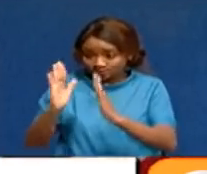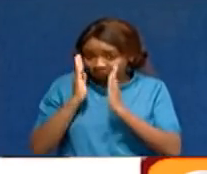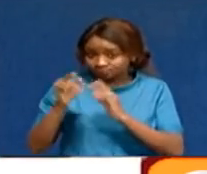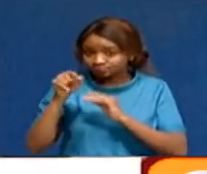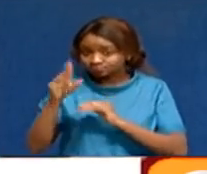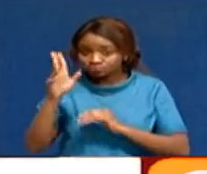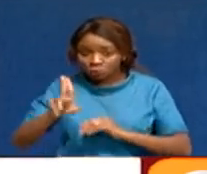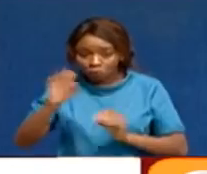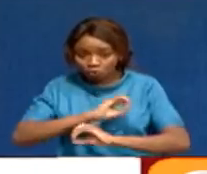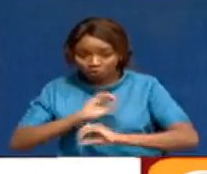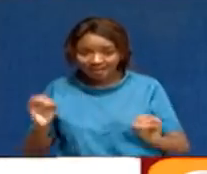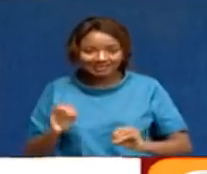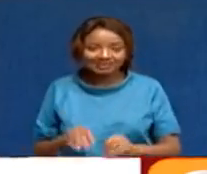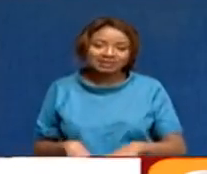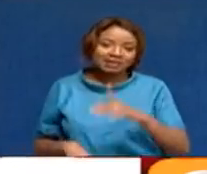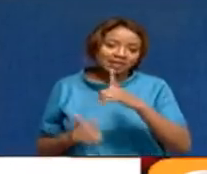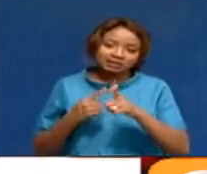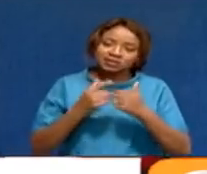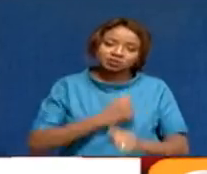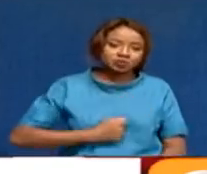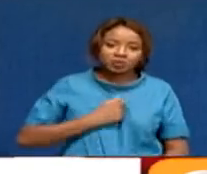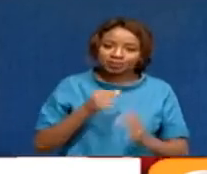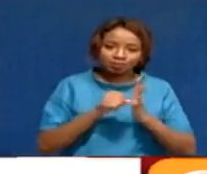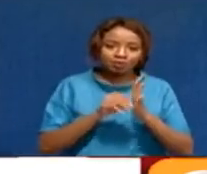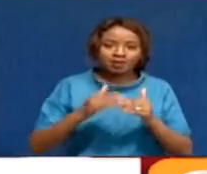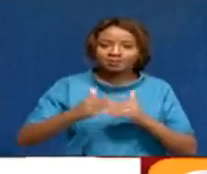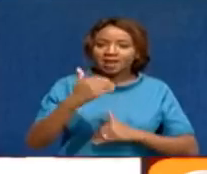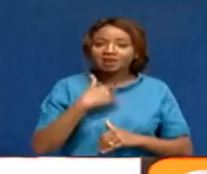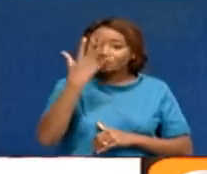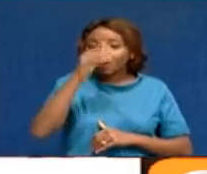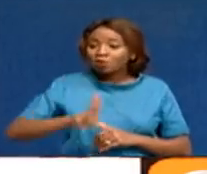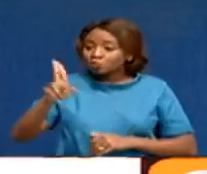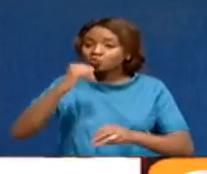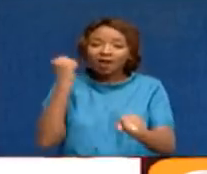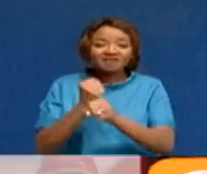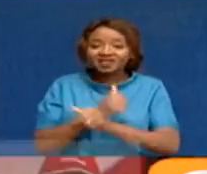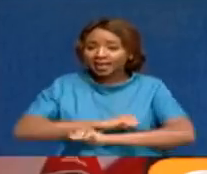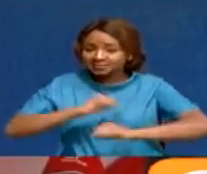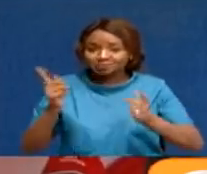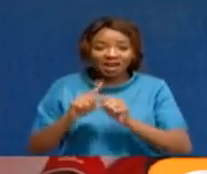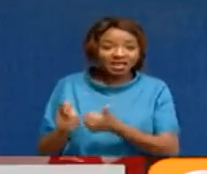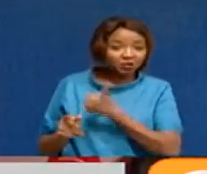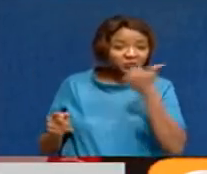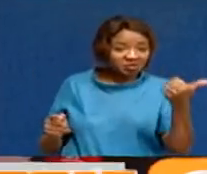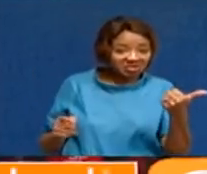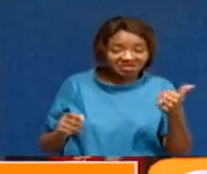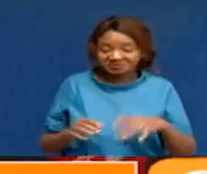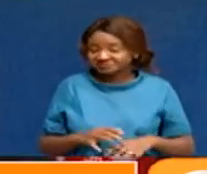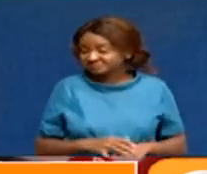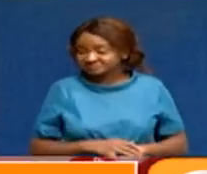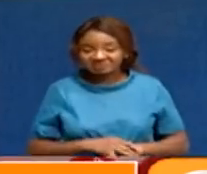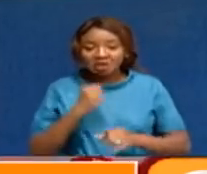anafanya kazi, ule mwingine afanye kazi, kazi yake ni kuiba ma MP wa Jubilee. Tunaenda kuunga mkono